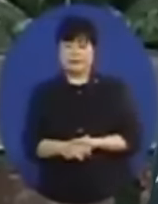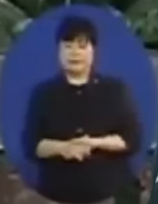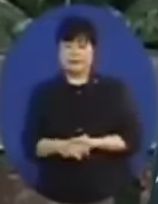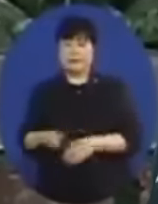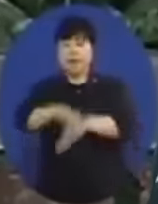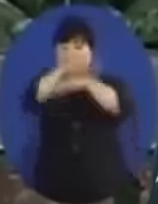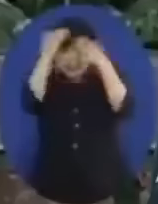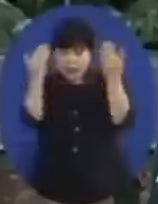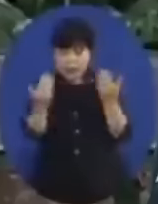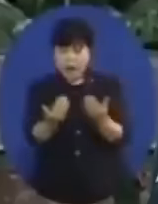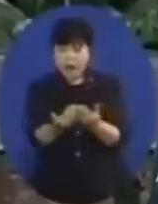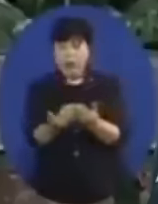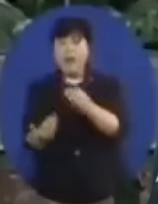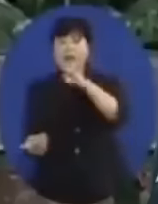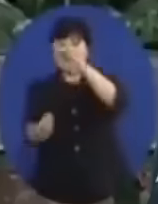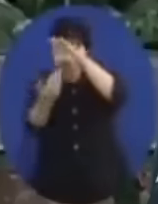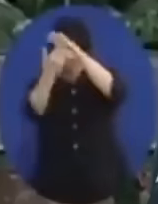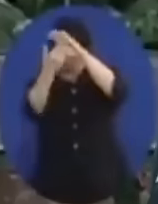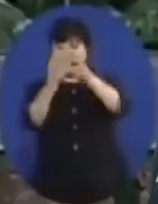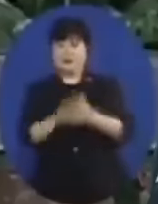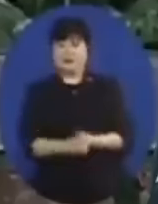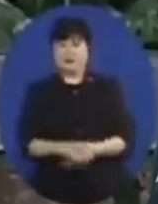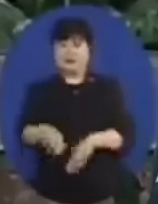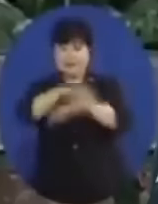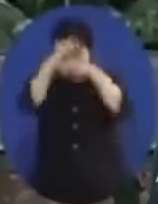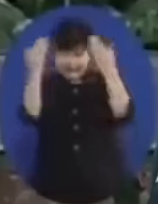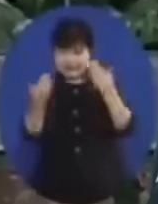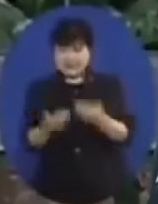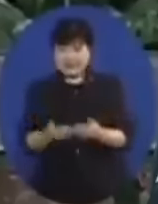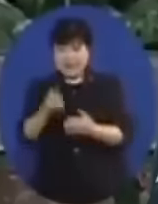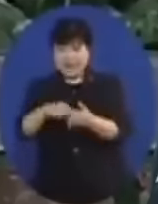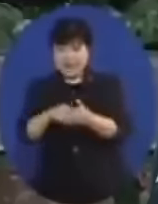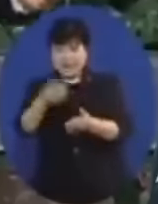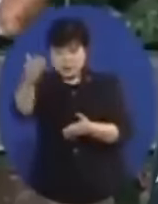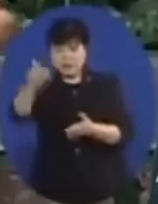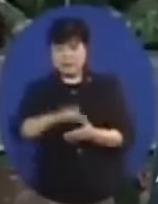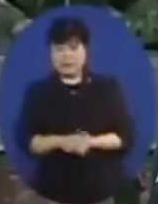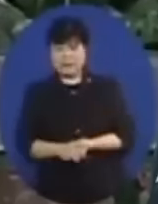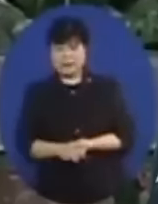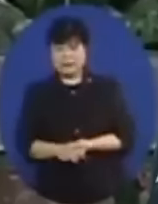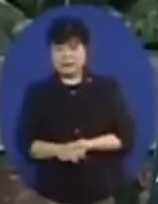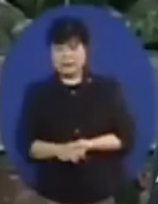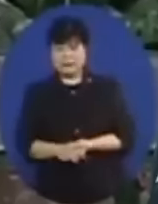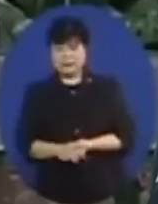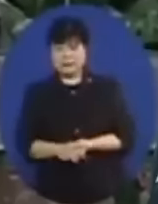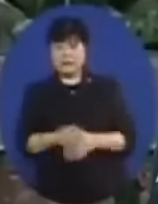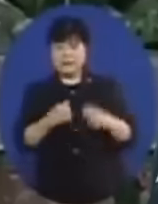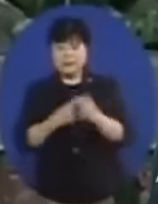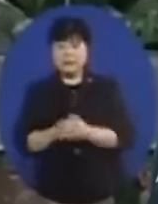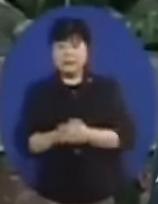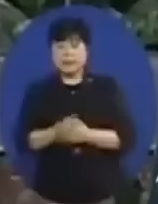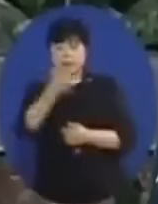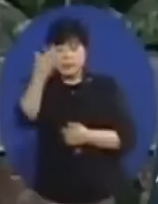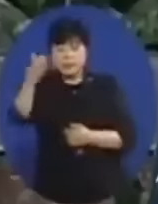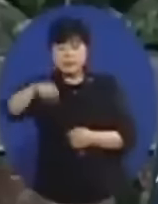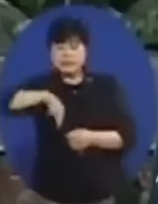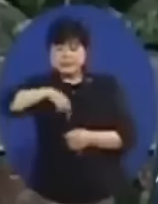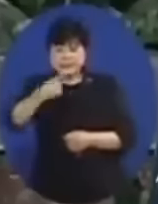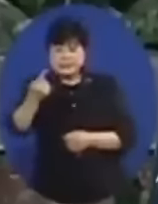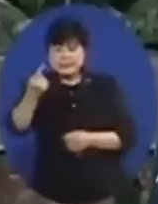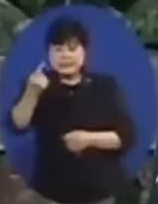다 이루었다, 다 청산한 것입니다. 그러므로 여러분